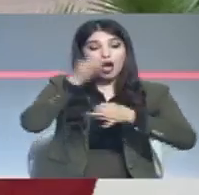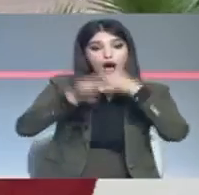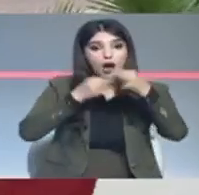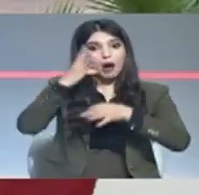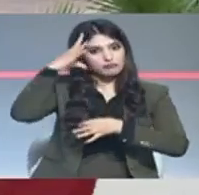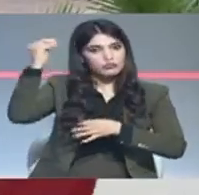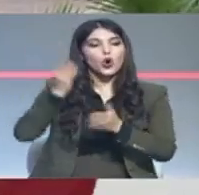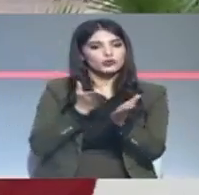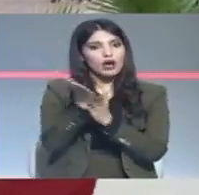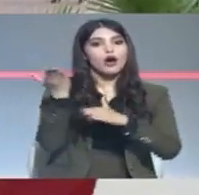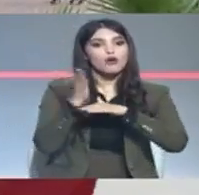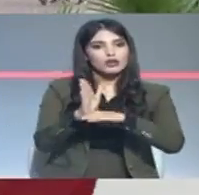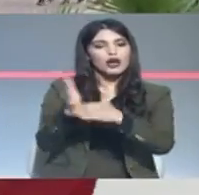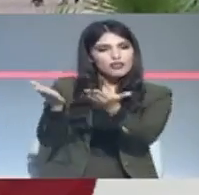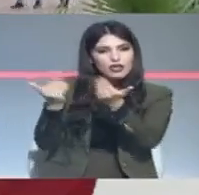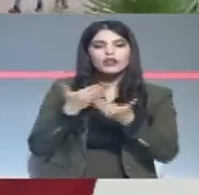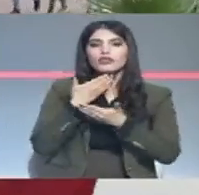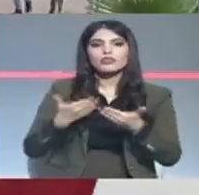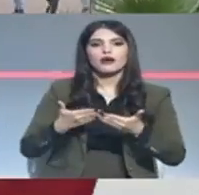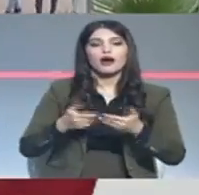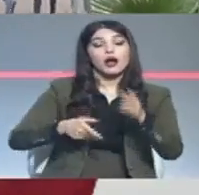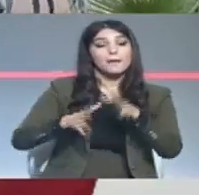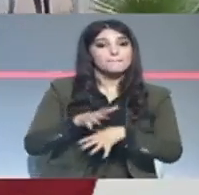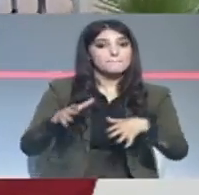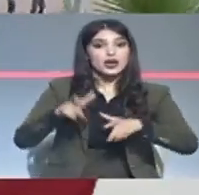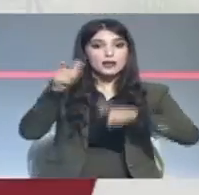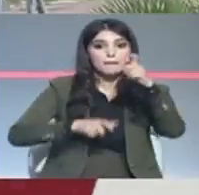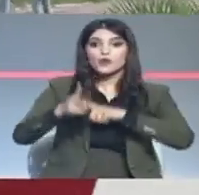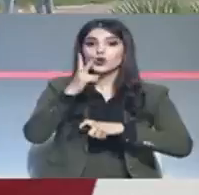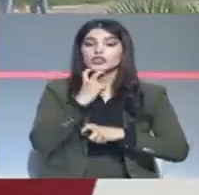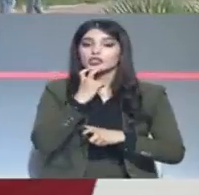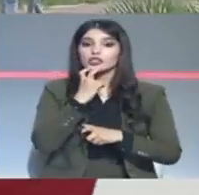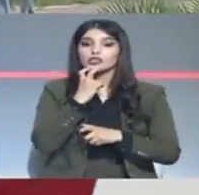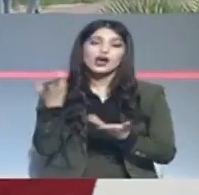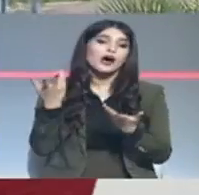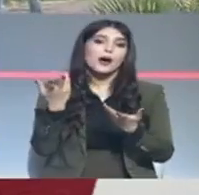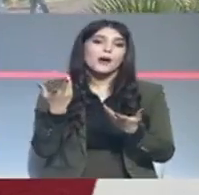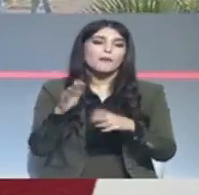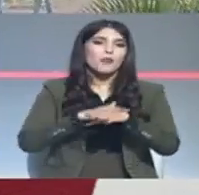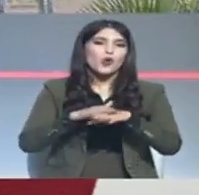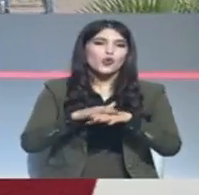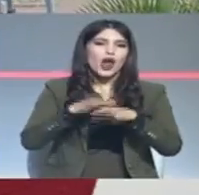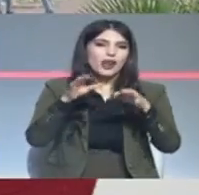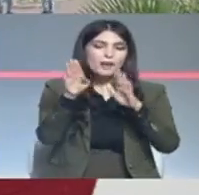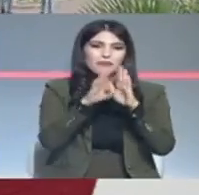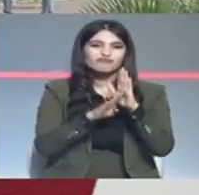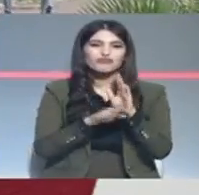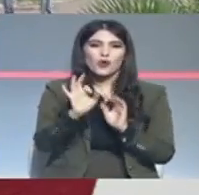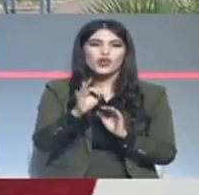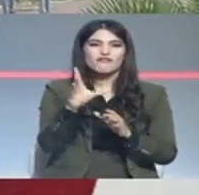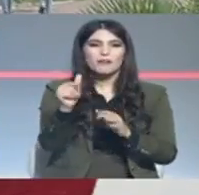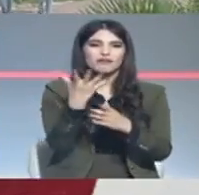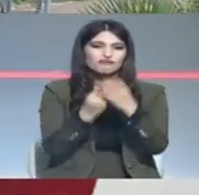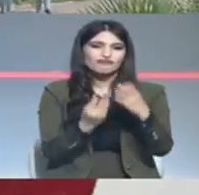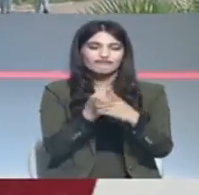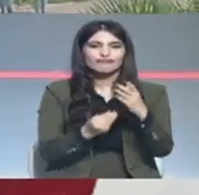وانه حازت على ثقه كبيره من ال ال المتفرجين مساله ال ال منوعات ثم ثم اضاف شويه في التعاطي